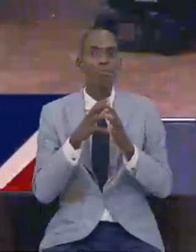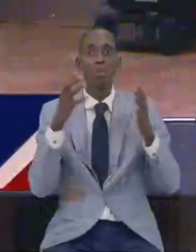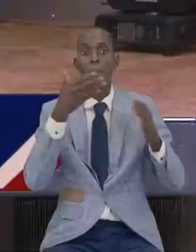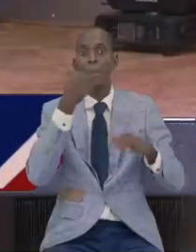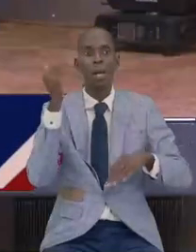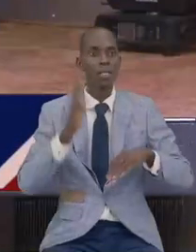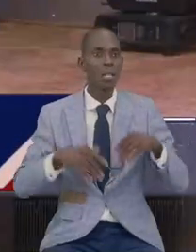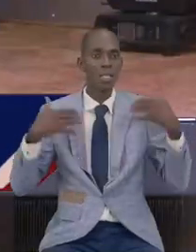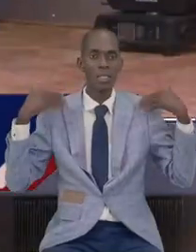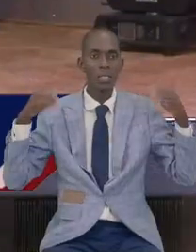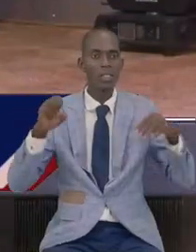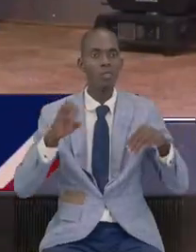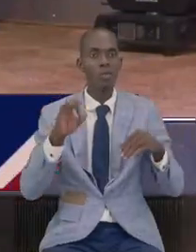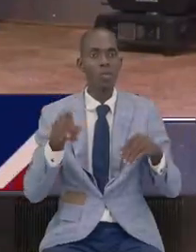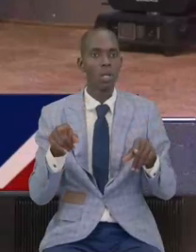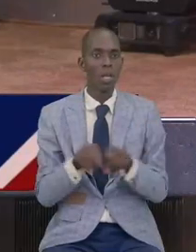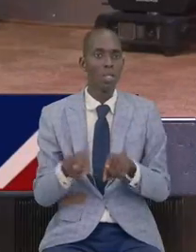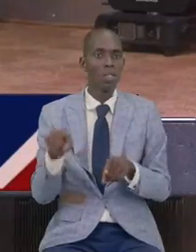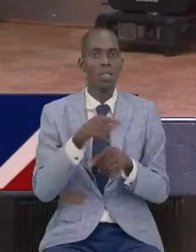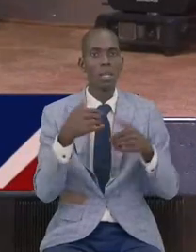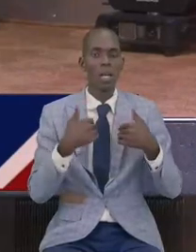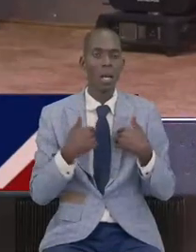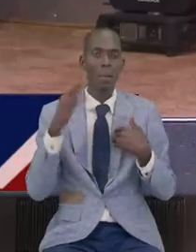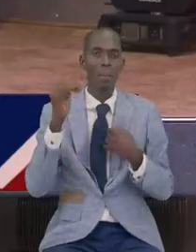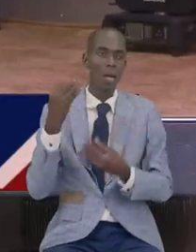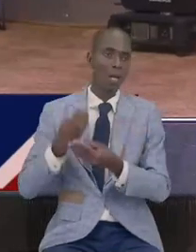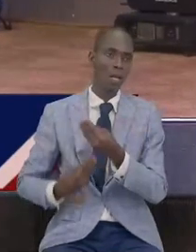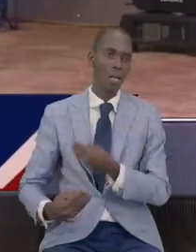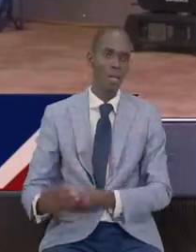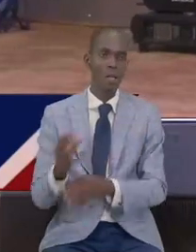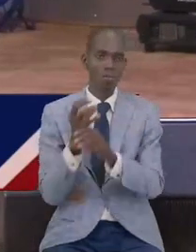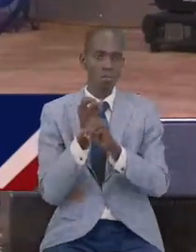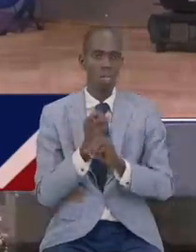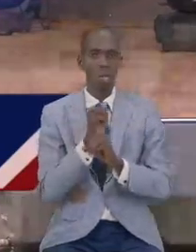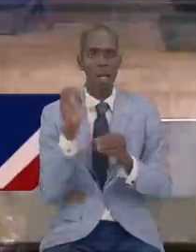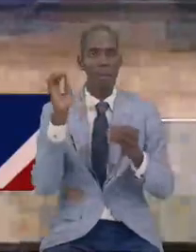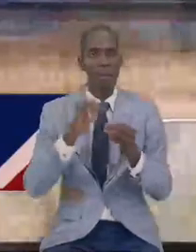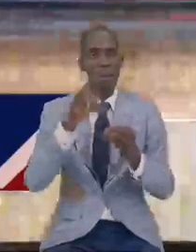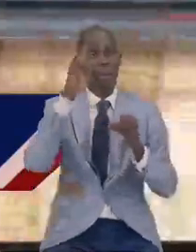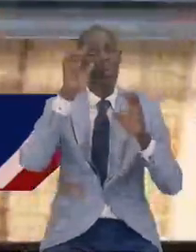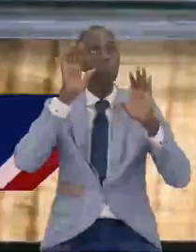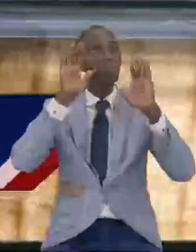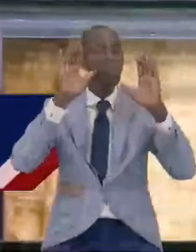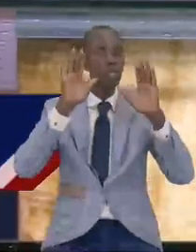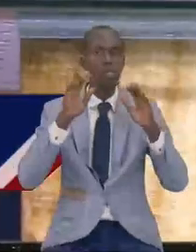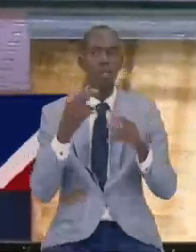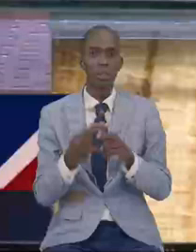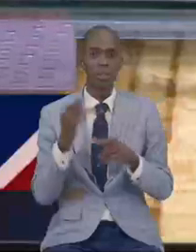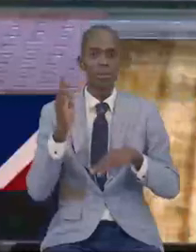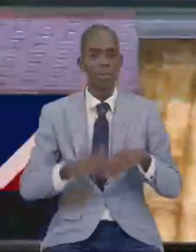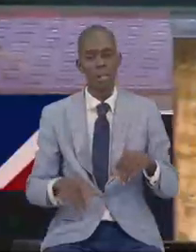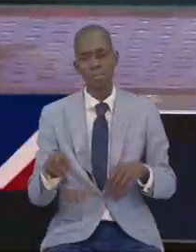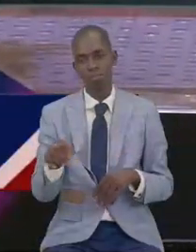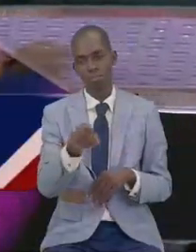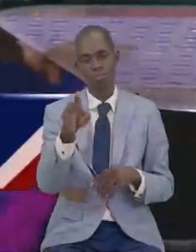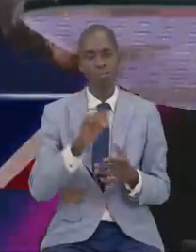a hérité d'un nom plus excellent que le leur. si